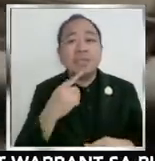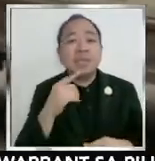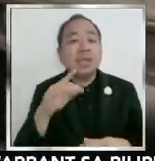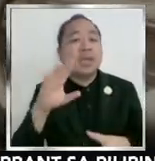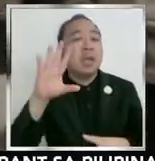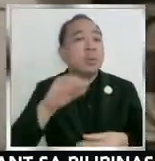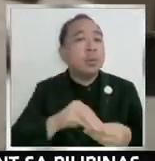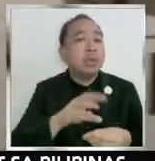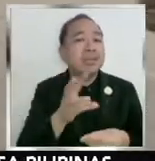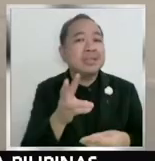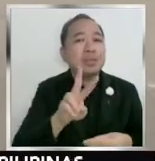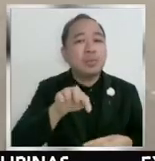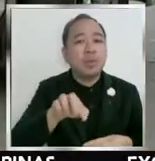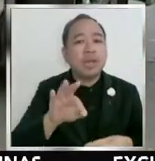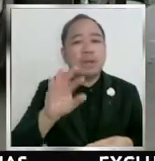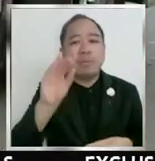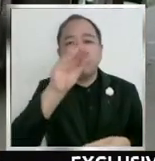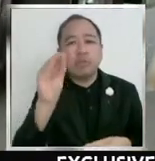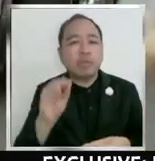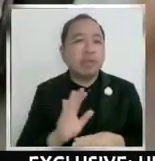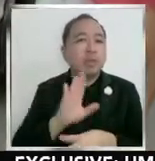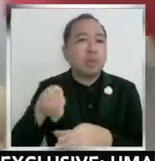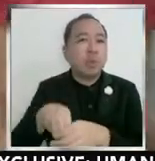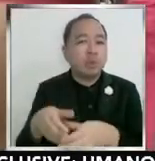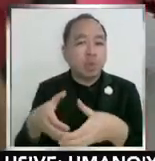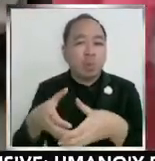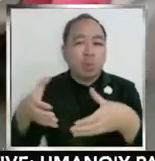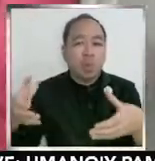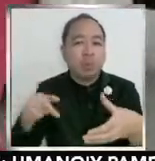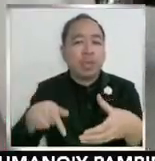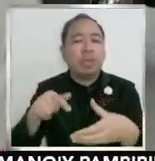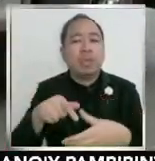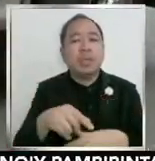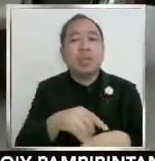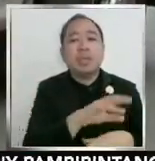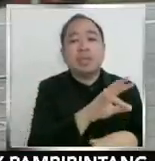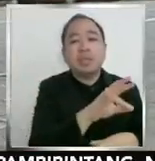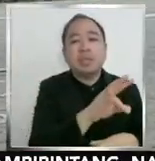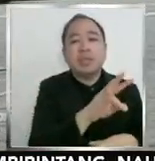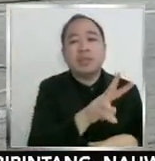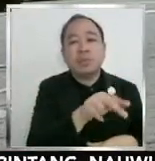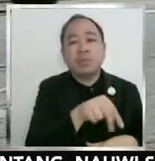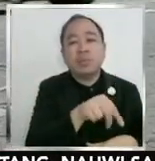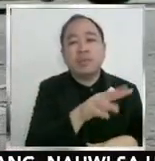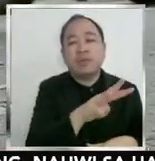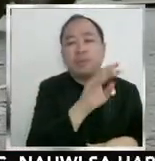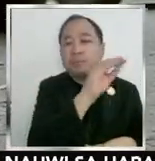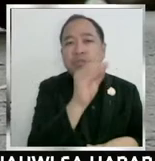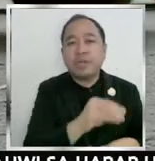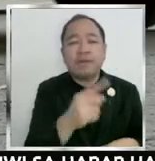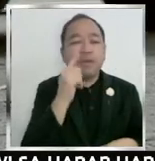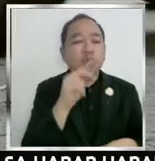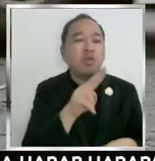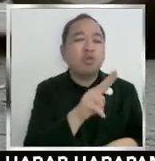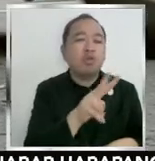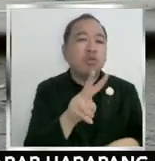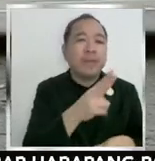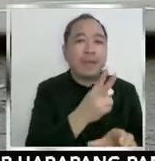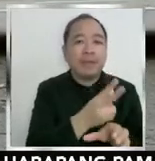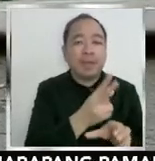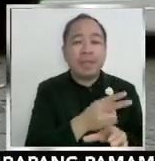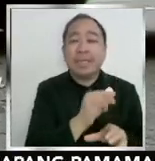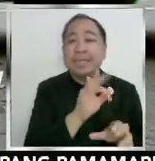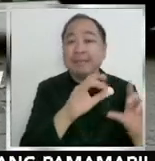consolidated na grupo ng mga jeep sa bansa. 72% naman sa mga UV Express. Oras na mapaso na ang prangkisa at hindi pa